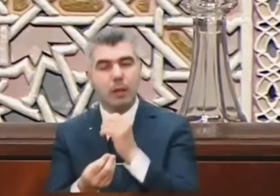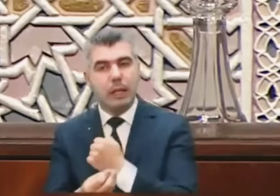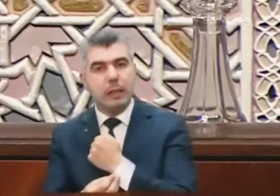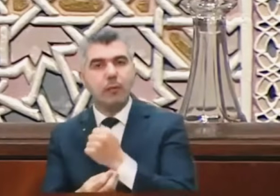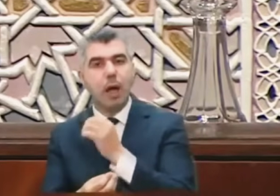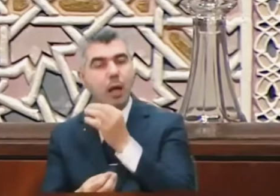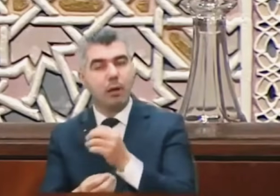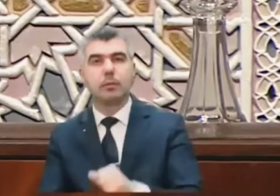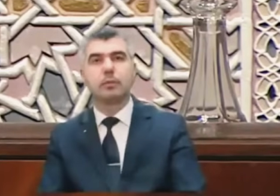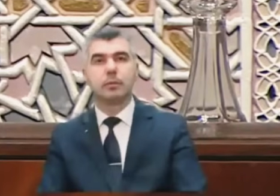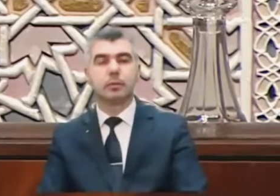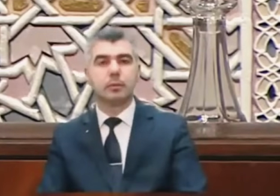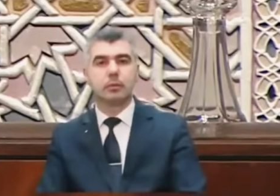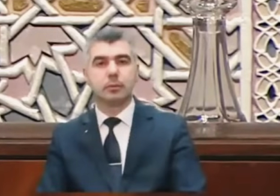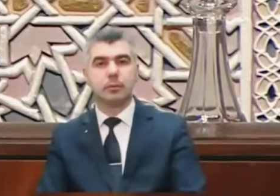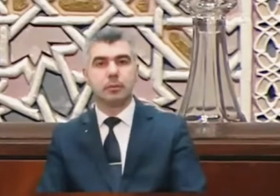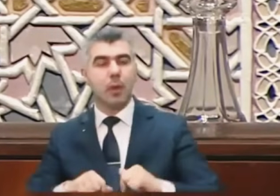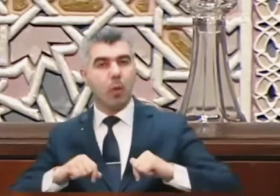راسها. تفضلوا السيد الوزير.